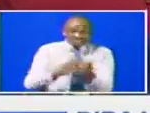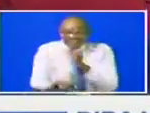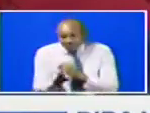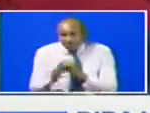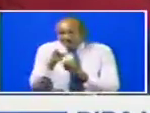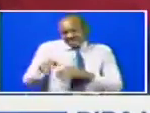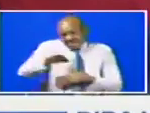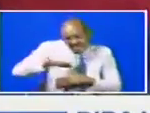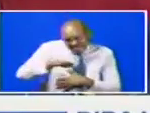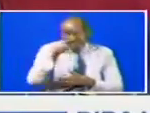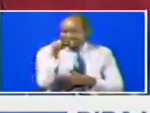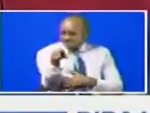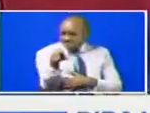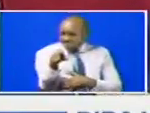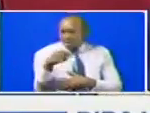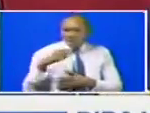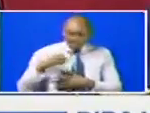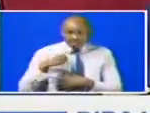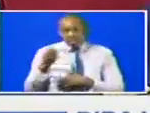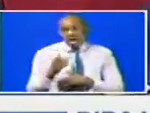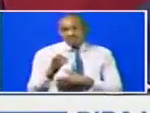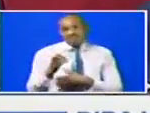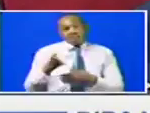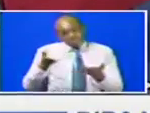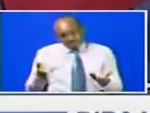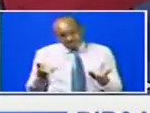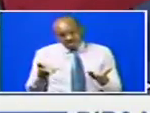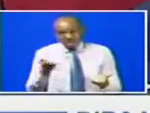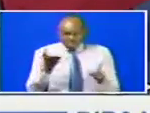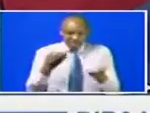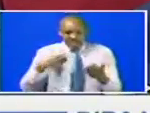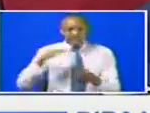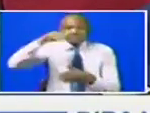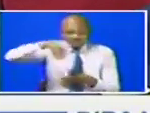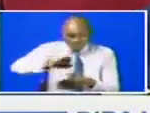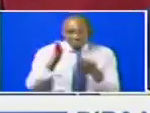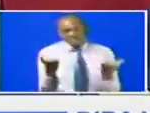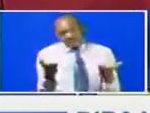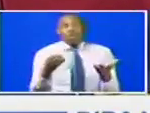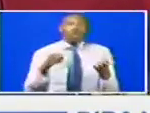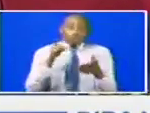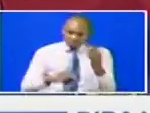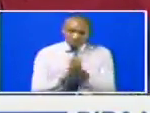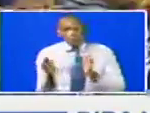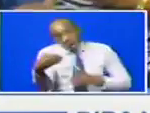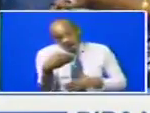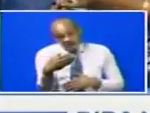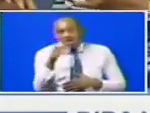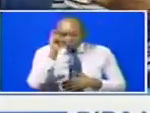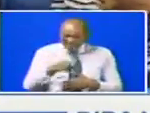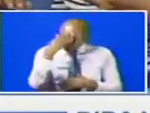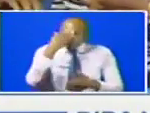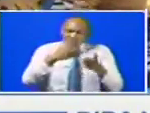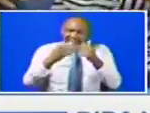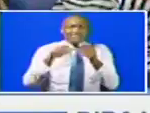mahali unapoenda utapatana na janga ama jambo lipi barabarani. Kwanza lazima ujue ishara,